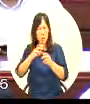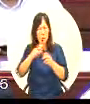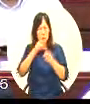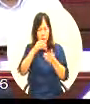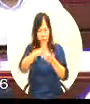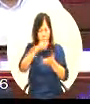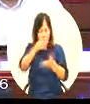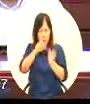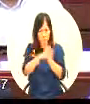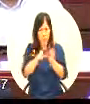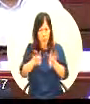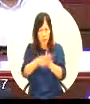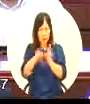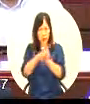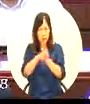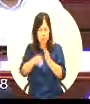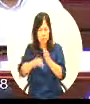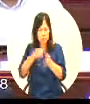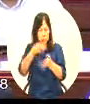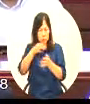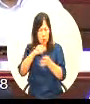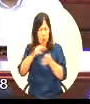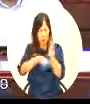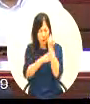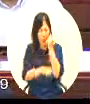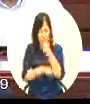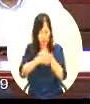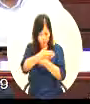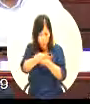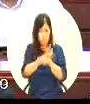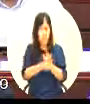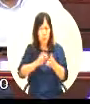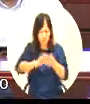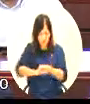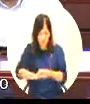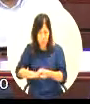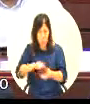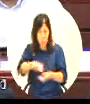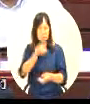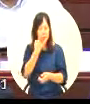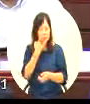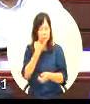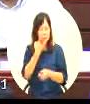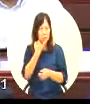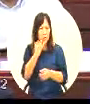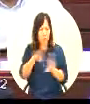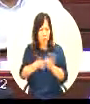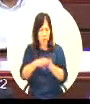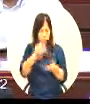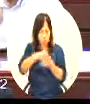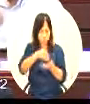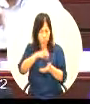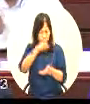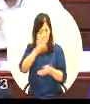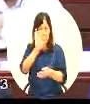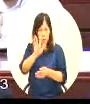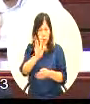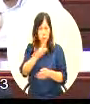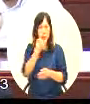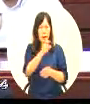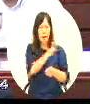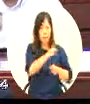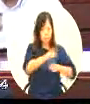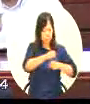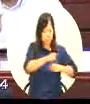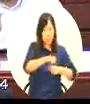的，已经进入这一个编列预算的法定程序了，只要核定了那一个可行性评估就可以编列预算，所以跟那个自行规